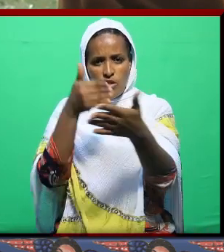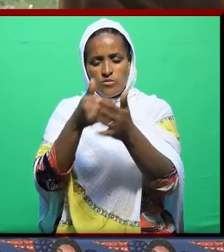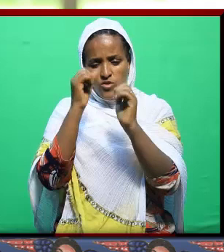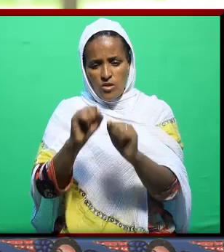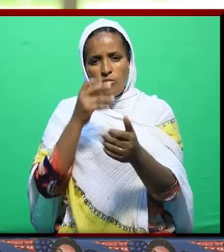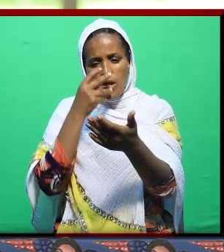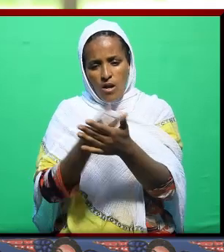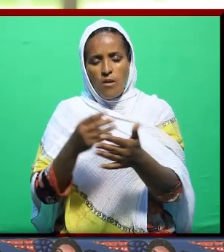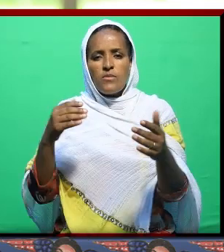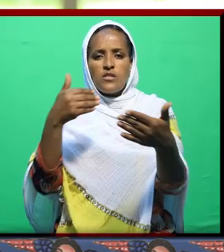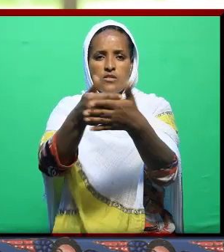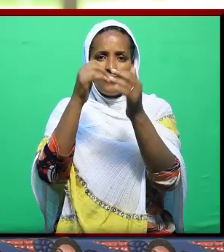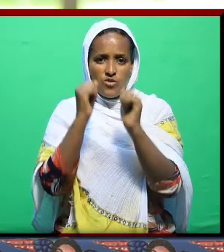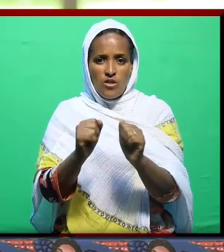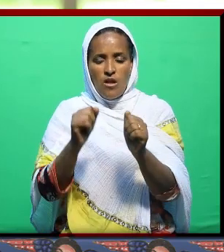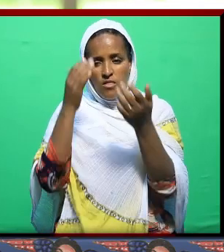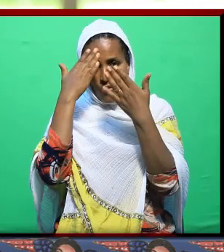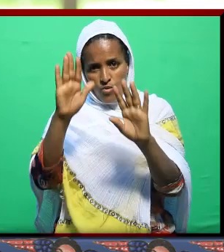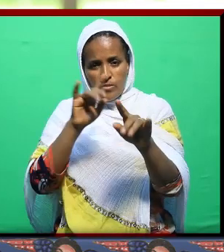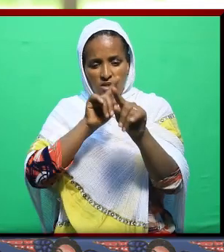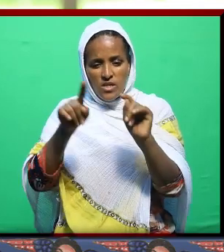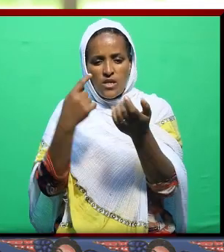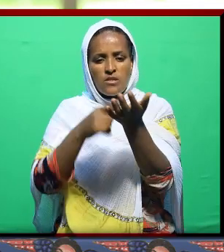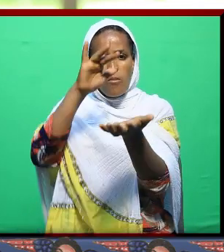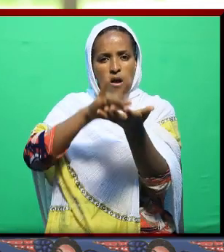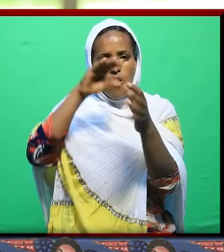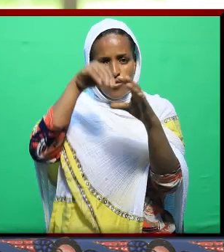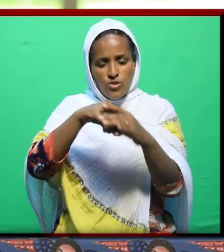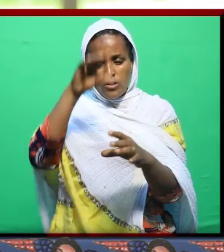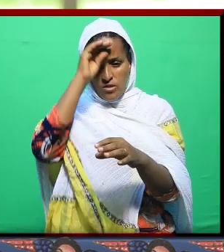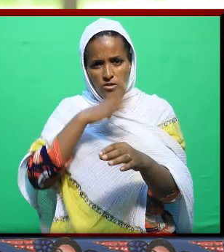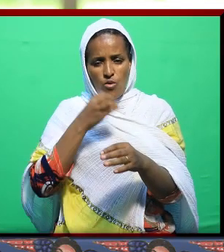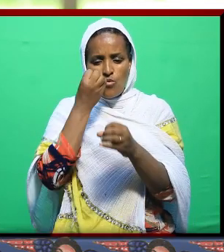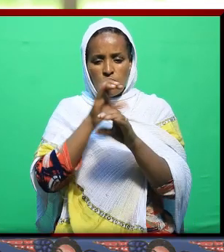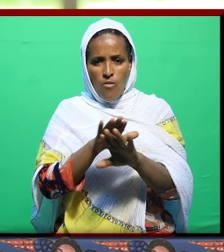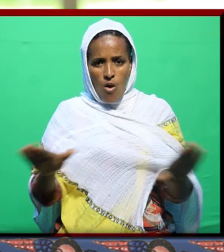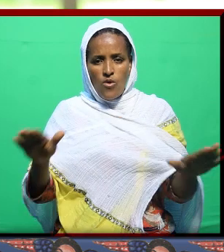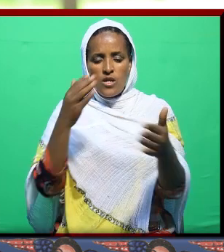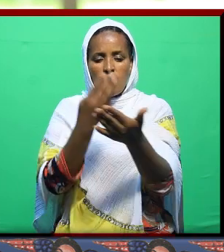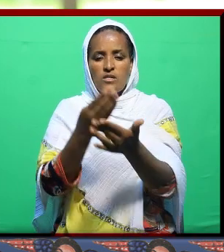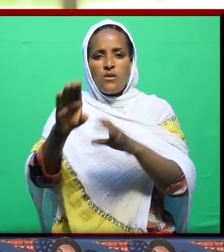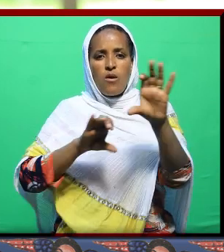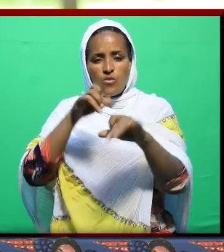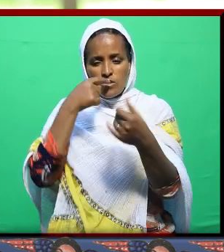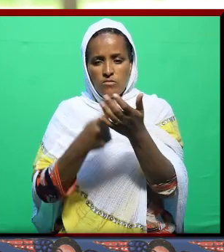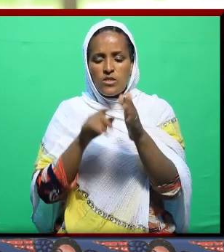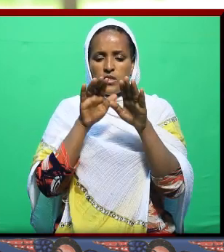ይችላል፣ መልካም ነገር ሊደርስብን ይችላል። ግን ከነዚህ መካከል ጽማዌን ሰው ገንዘብ አድርጓል ማለት ምን